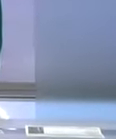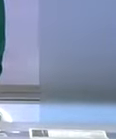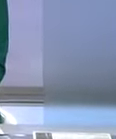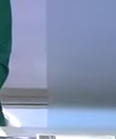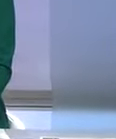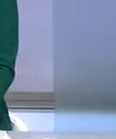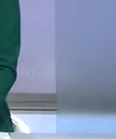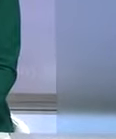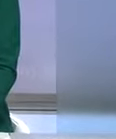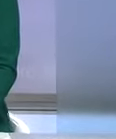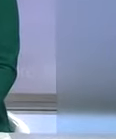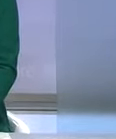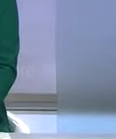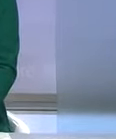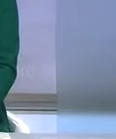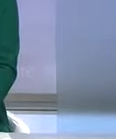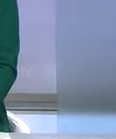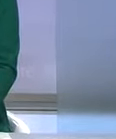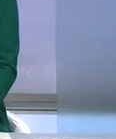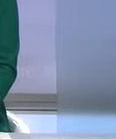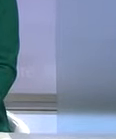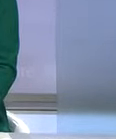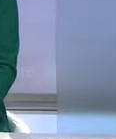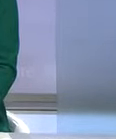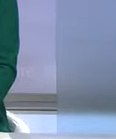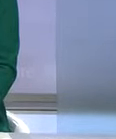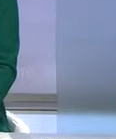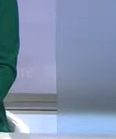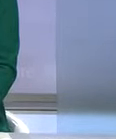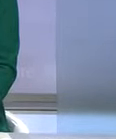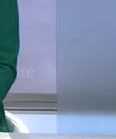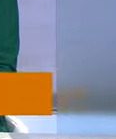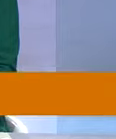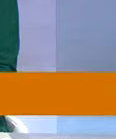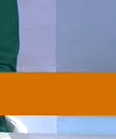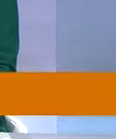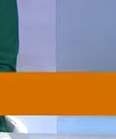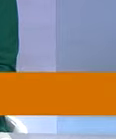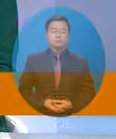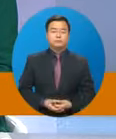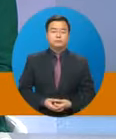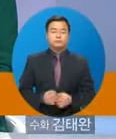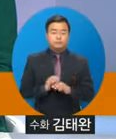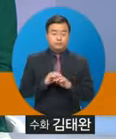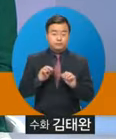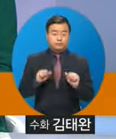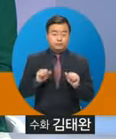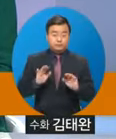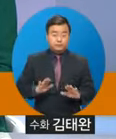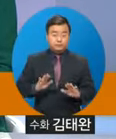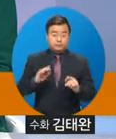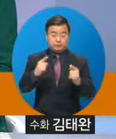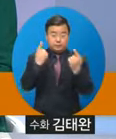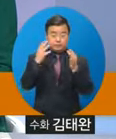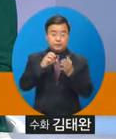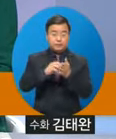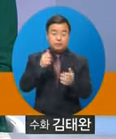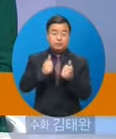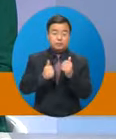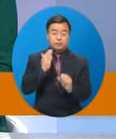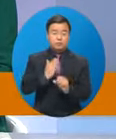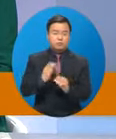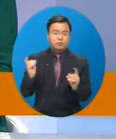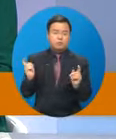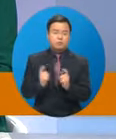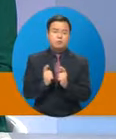네, 시청자 여러분, 안녕하십니까? 지난주부터 논란이 끊이지 않았던 이번 수능의 두 주인공, 영어와